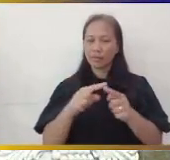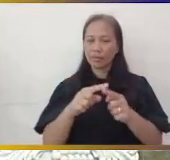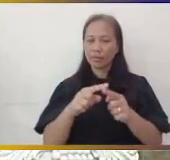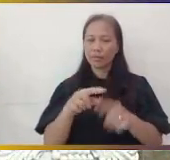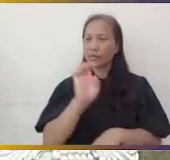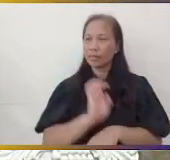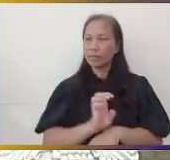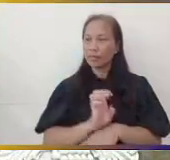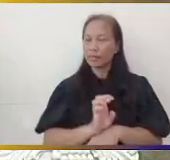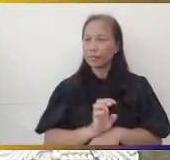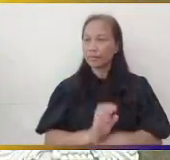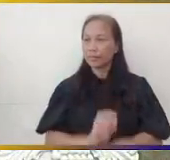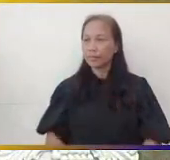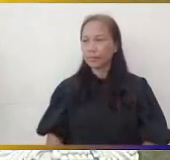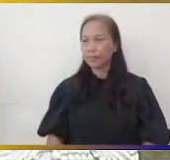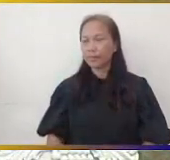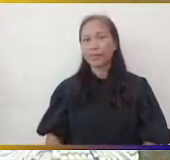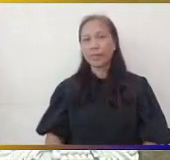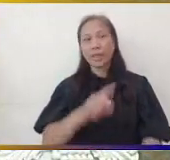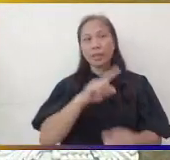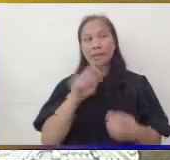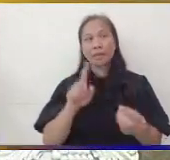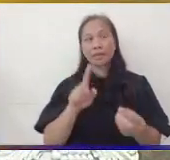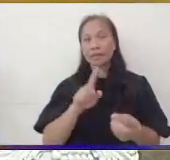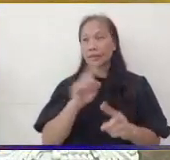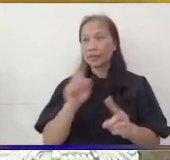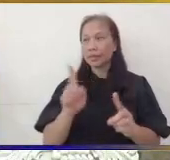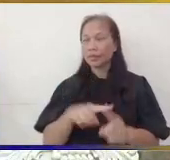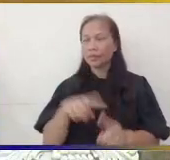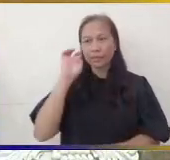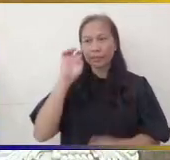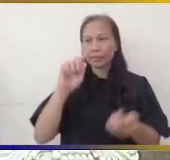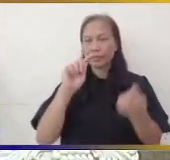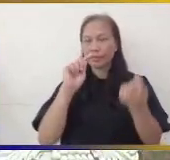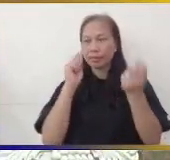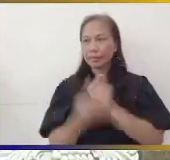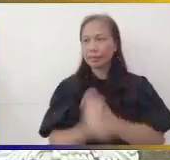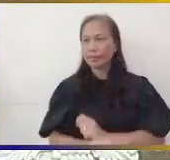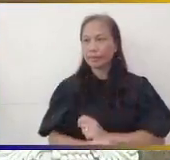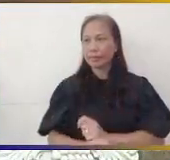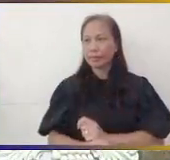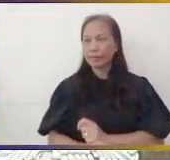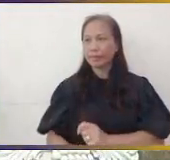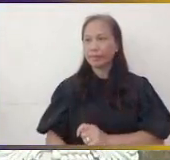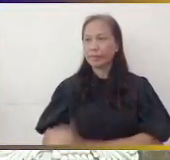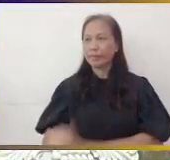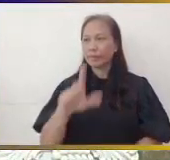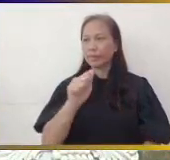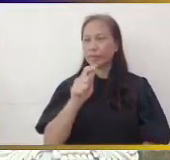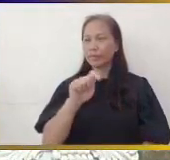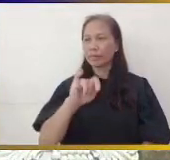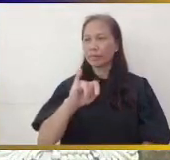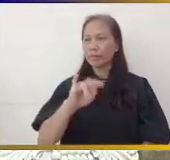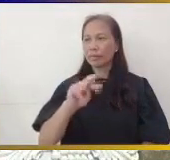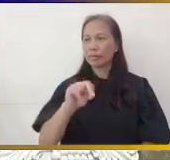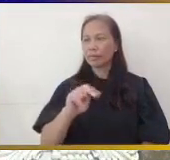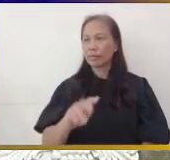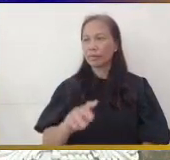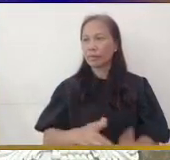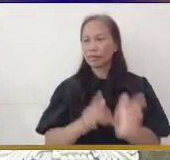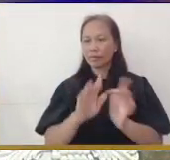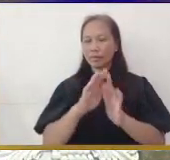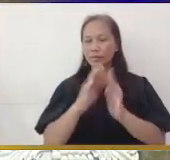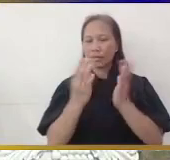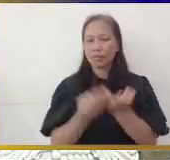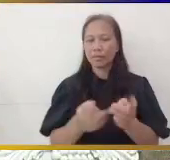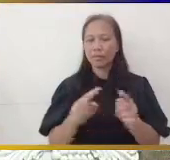nakapagsuot into English the first English translation English version na translation ng Bibliya